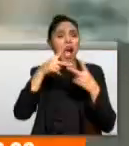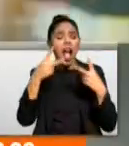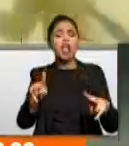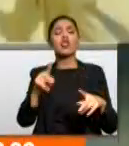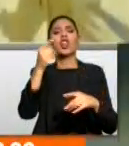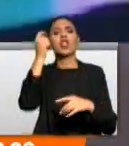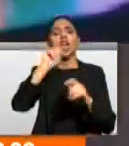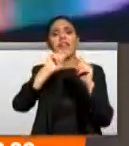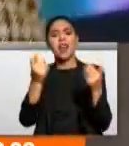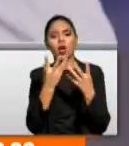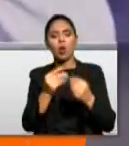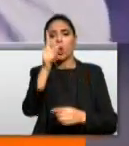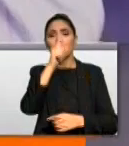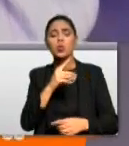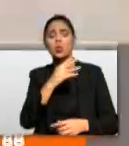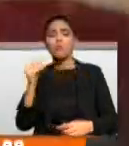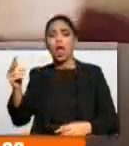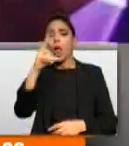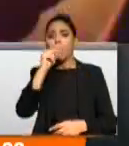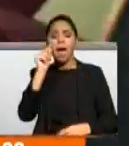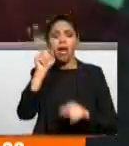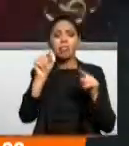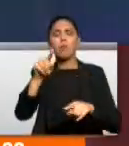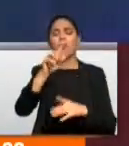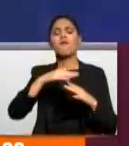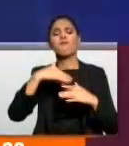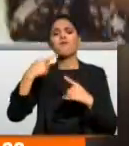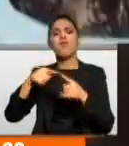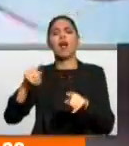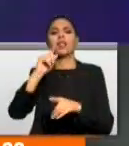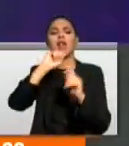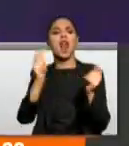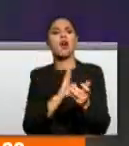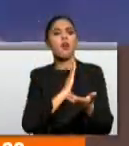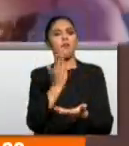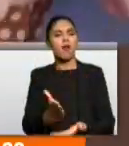milyon görüntülenme sayısını aşarak bir başka rekorun da sahibi oldu.